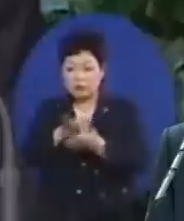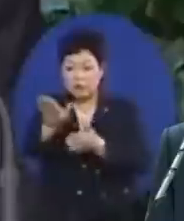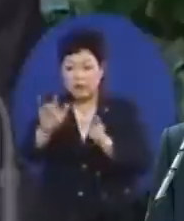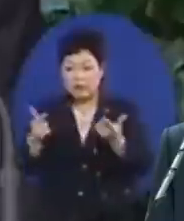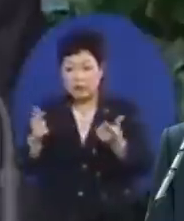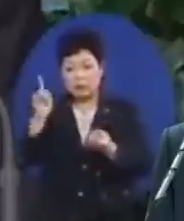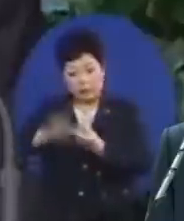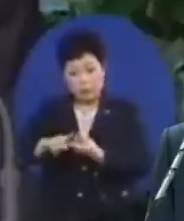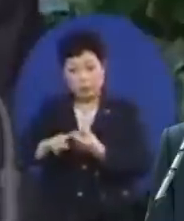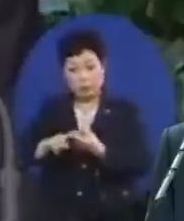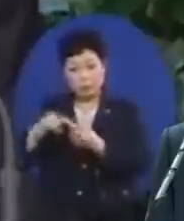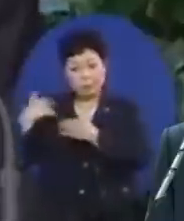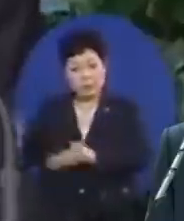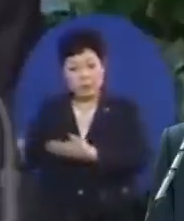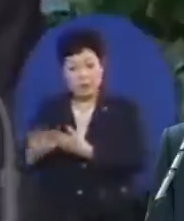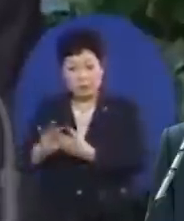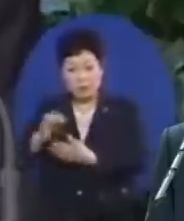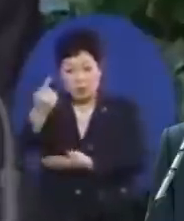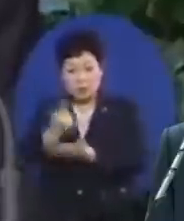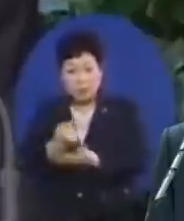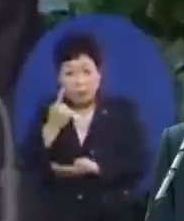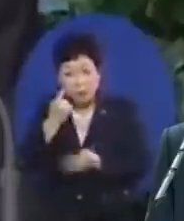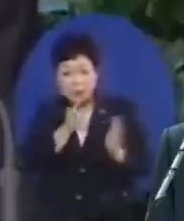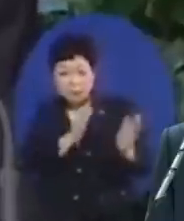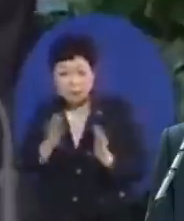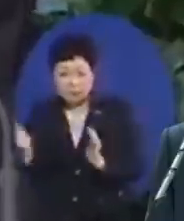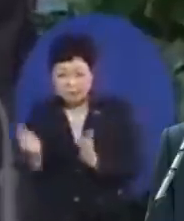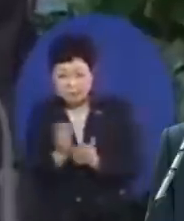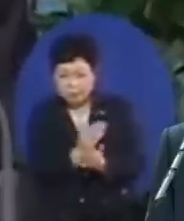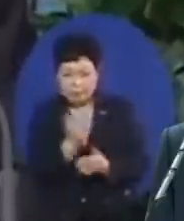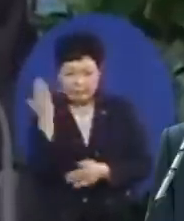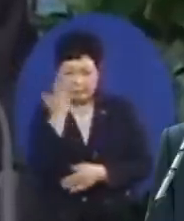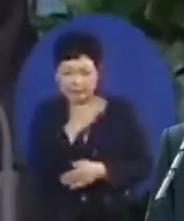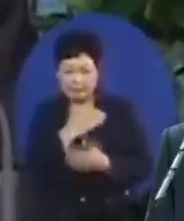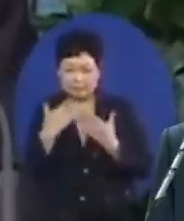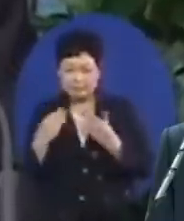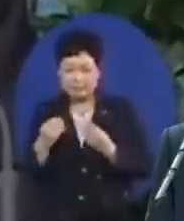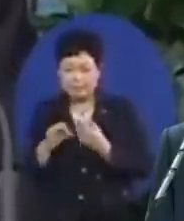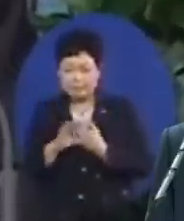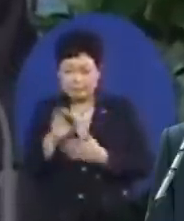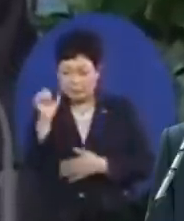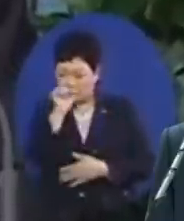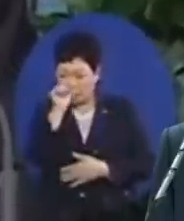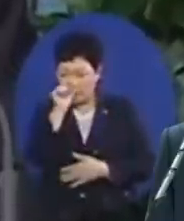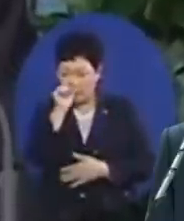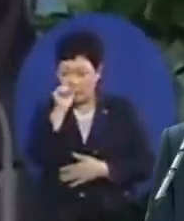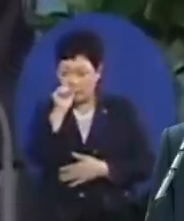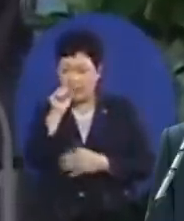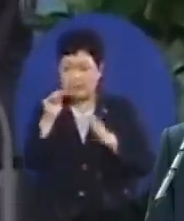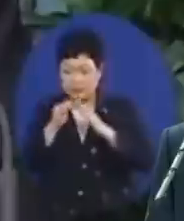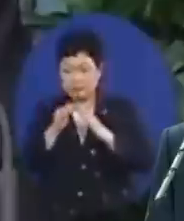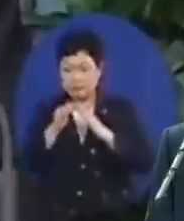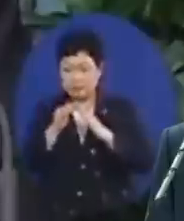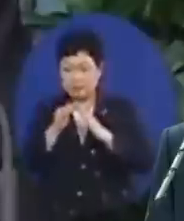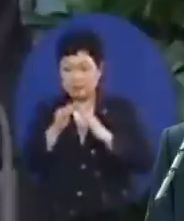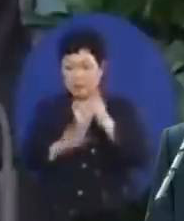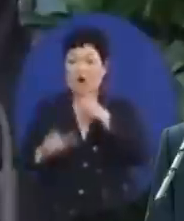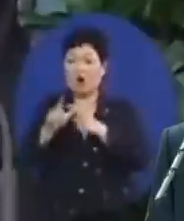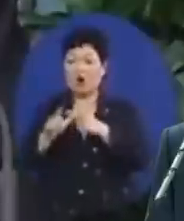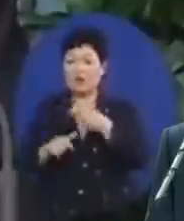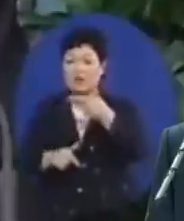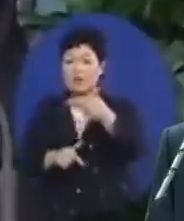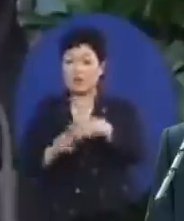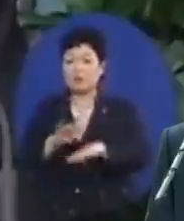쫓아내면 와보고 정리되고 정돈되고 좋은 처소면 일곱 귀신을 데리고